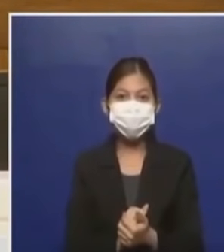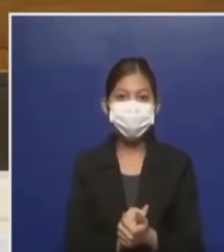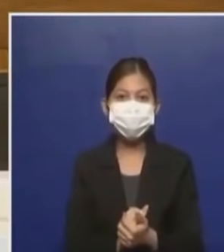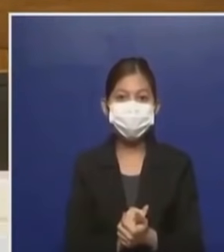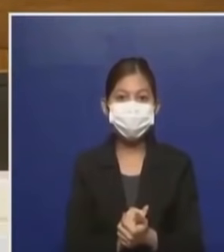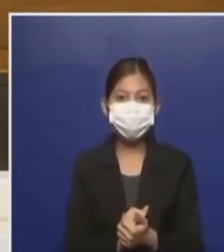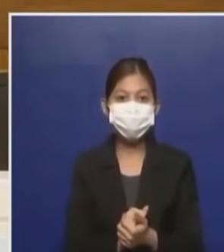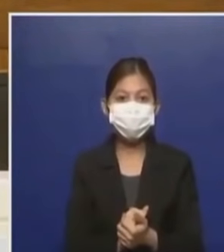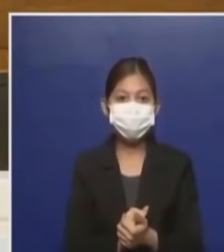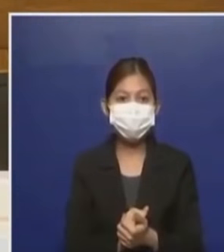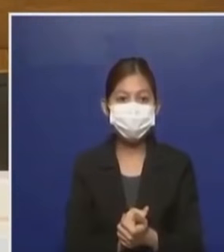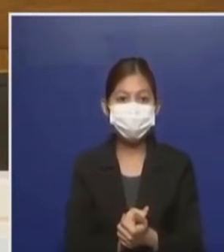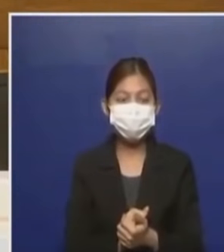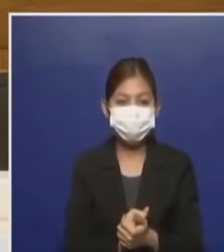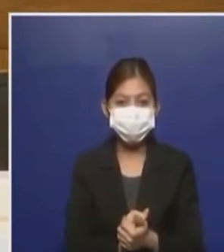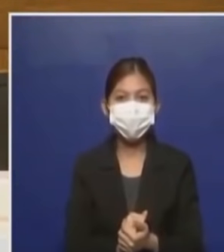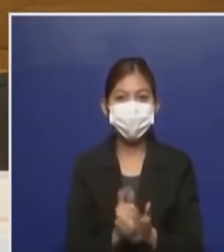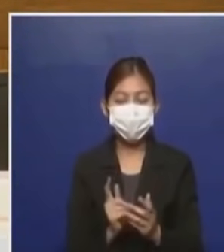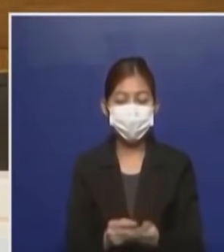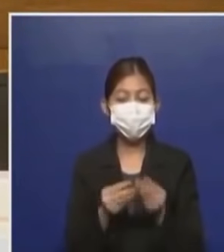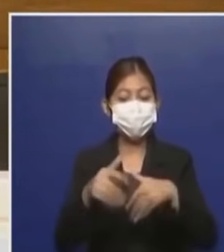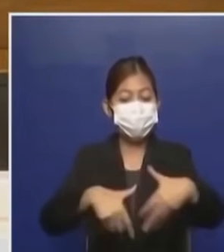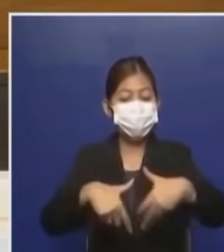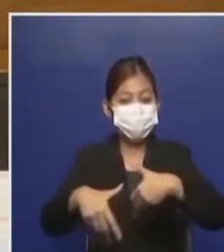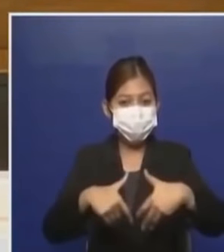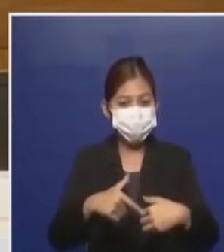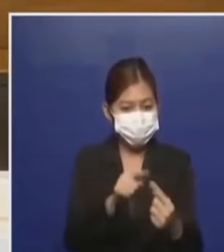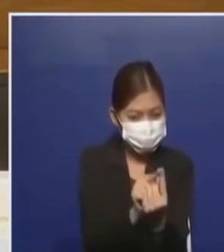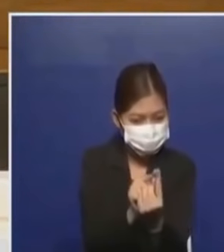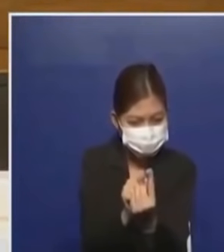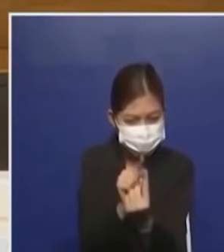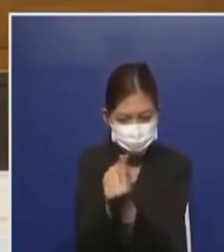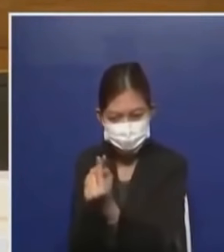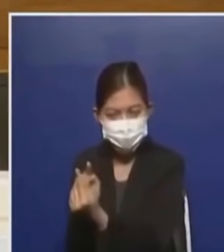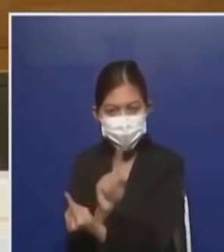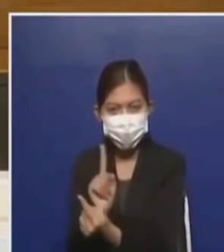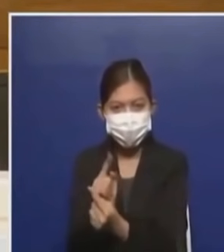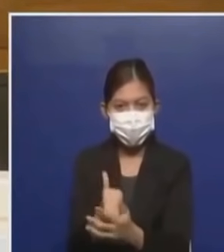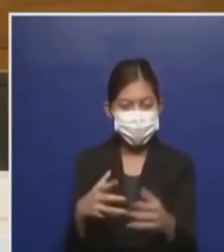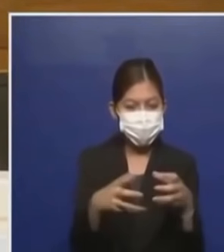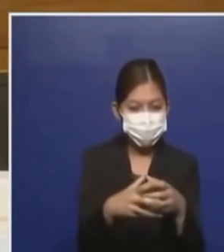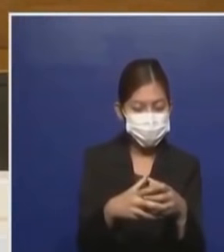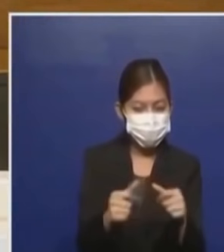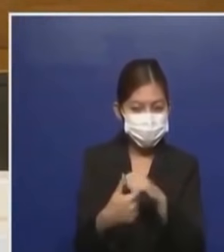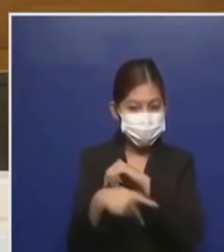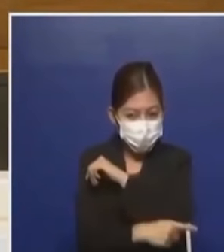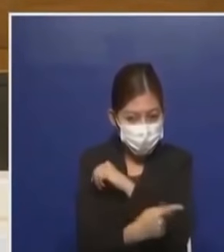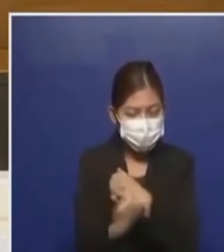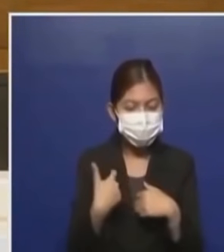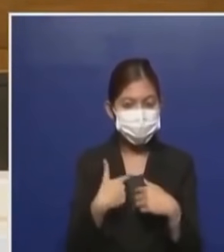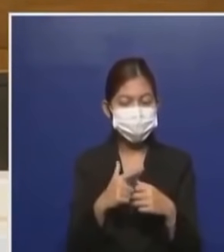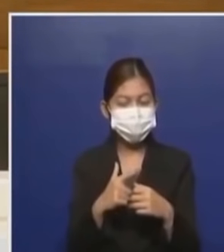ของประชาชนพี่น้องประชาชนนะครับที่พบเห็นการใช้โครงการหรือการปฏิบัติที่ไม่เป็นผลสัมฤ